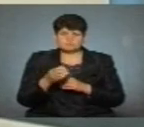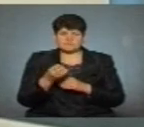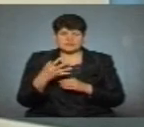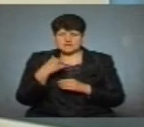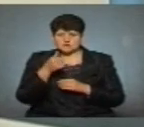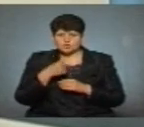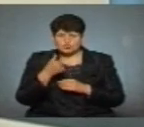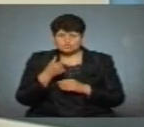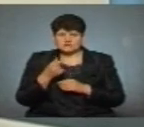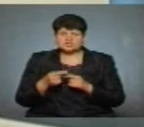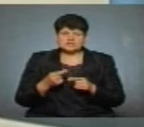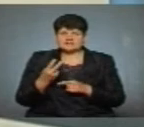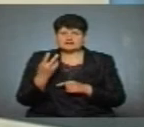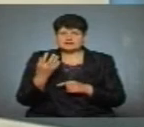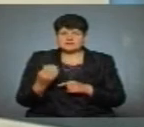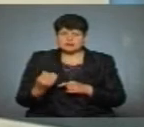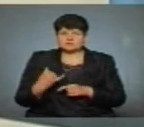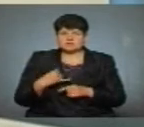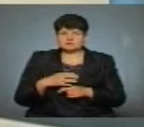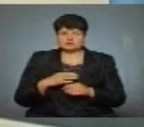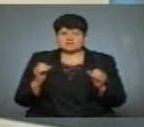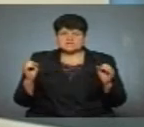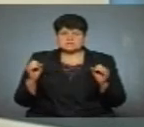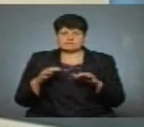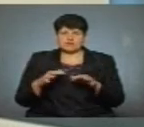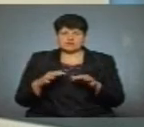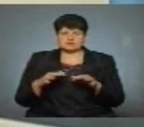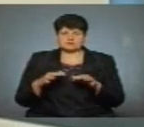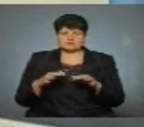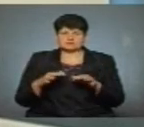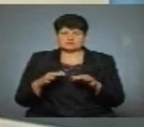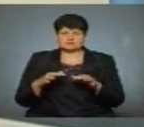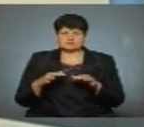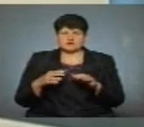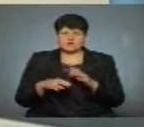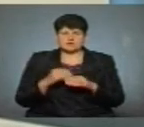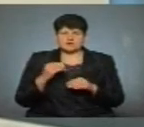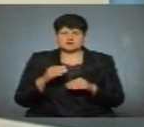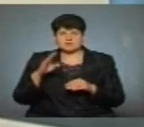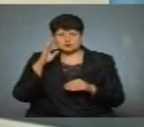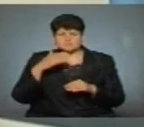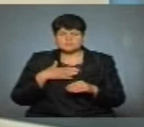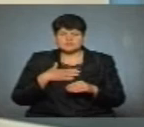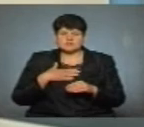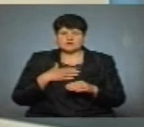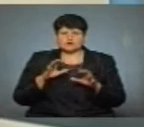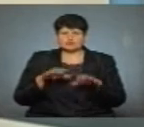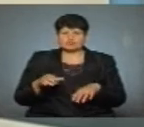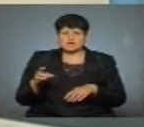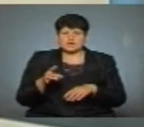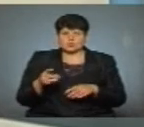15-го року, і, власне, через два дні у нас відбулися збори в Наслаєнцях, і обрали хлопці мене головою районної організації, тому